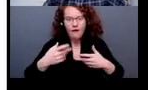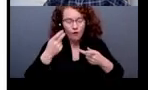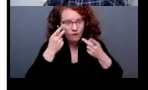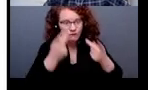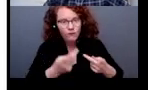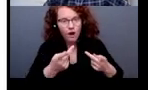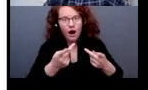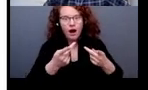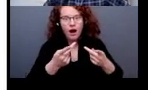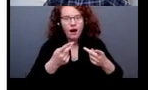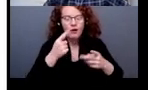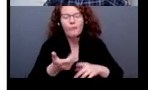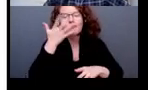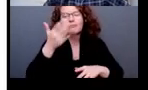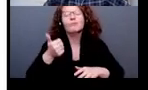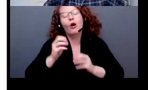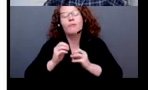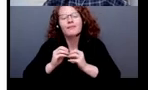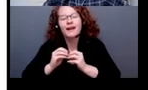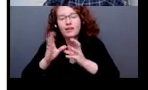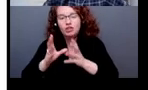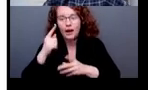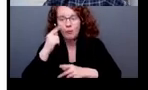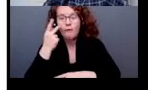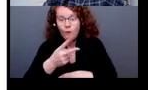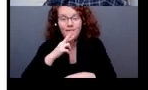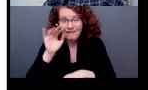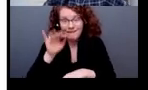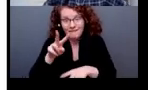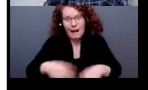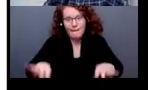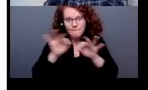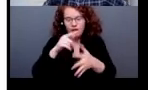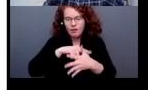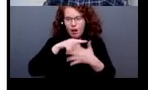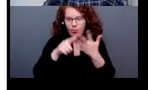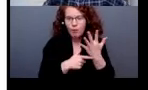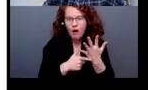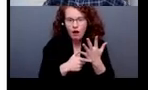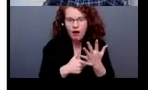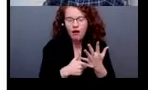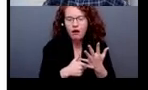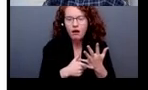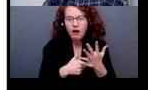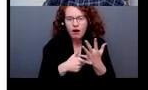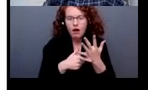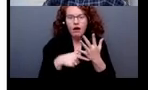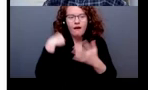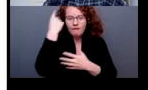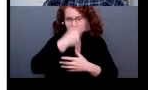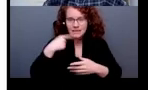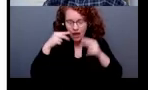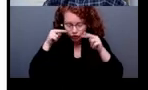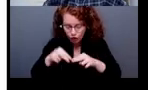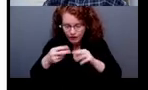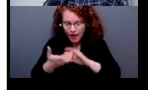réaliste pour marquer, par exemple ici, l'importance des doigts. Donc, sur des planches, c'est du visage, l'importance